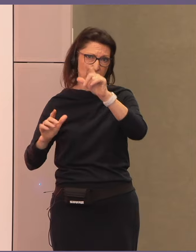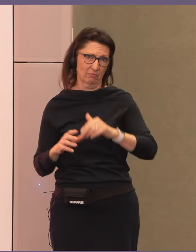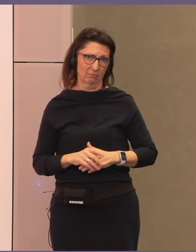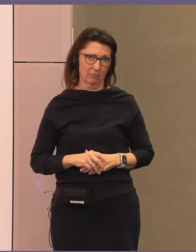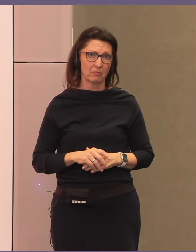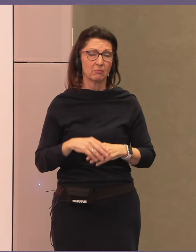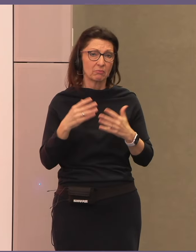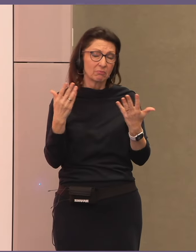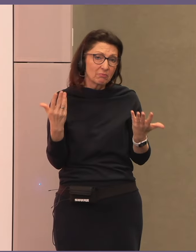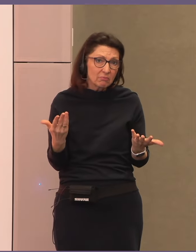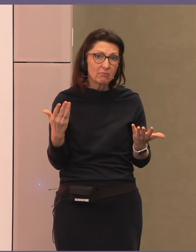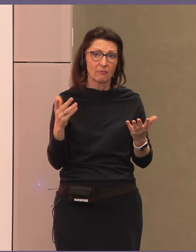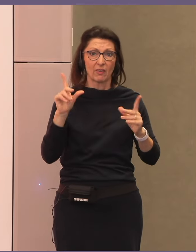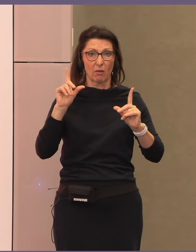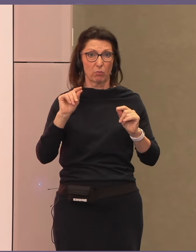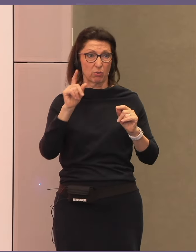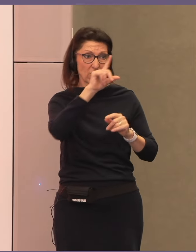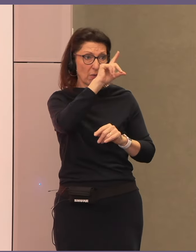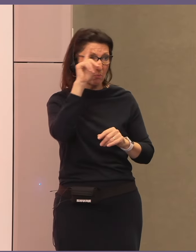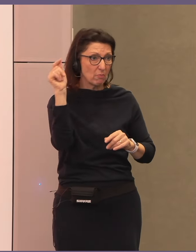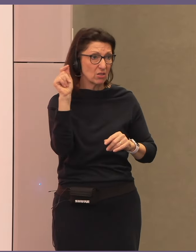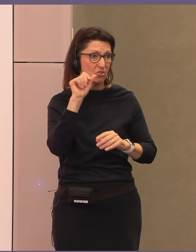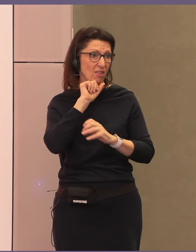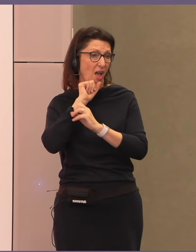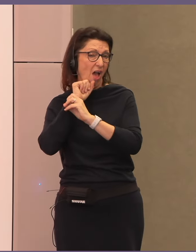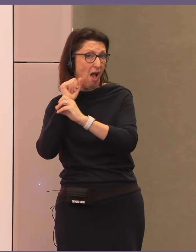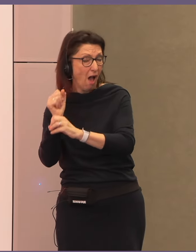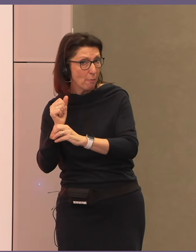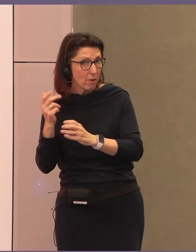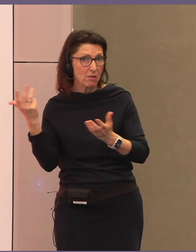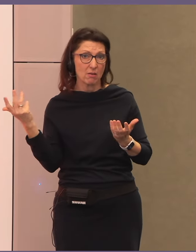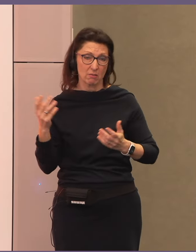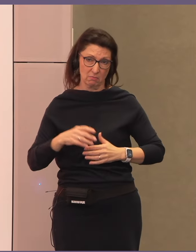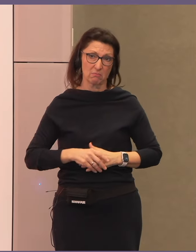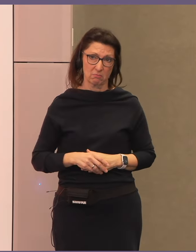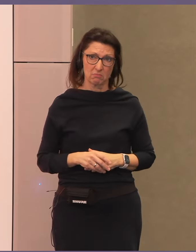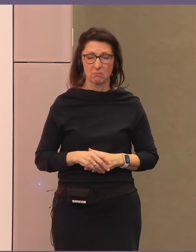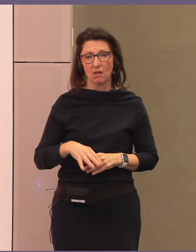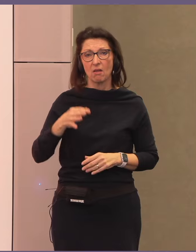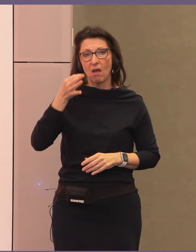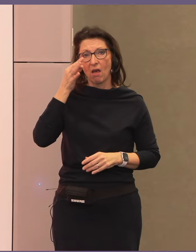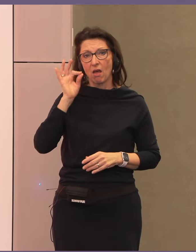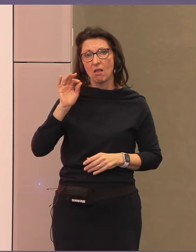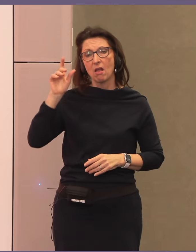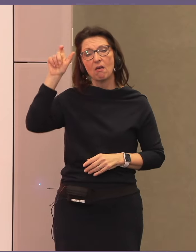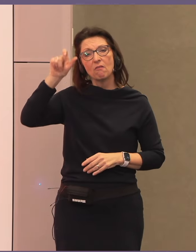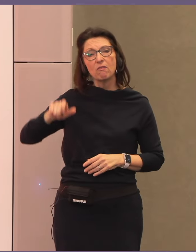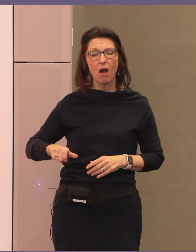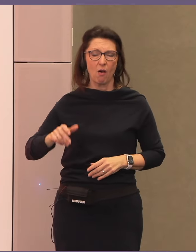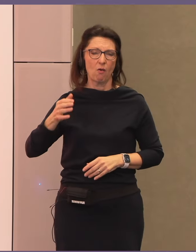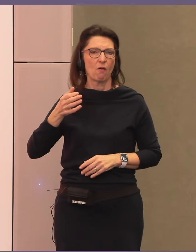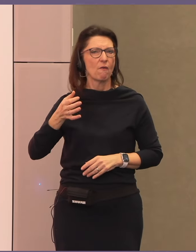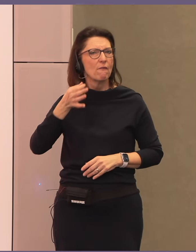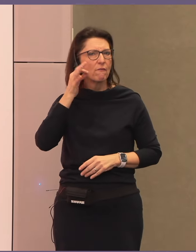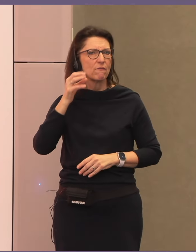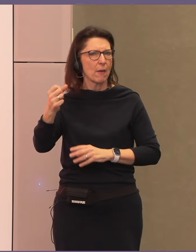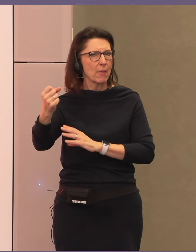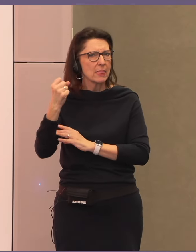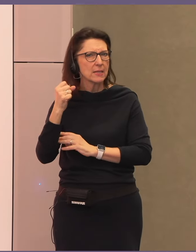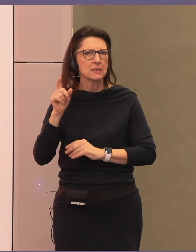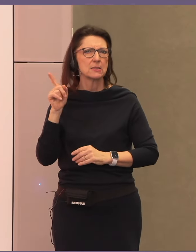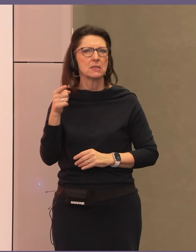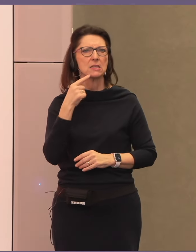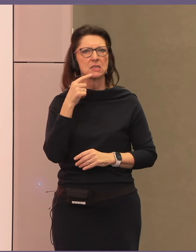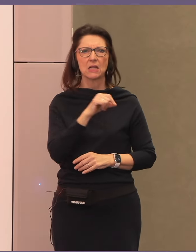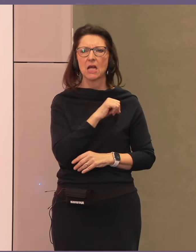und Abhängigkeit entgegen. So schreibt Feministin Joan Tronto zum Beispiel, dass Autonomie